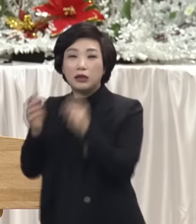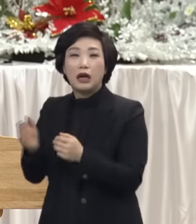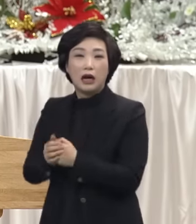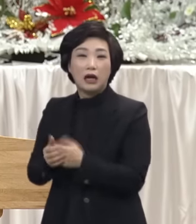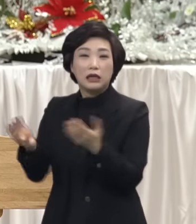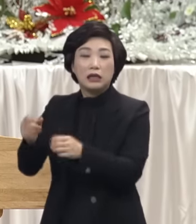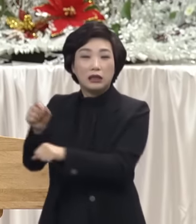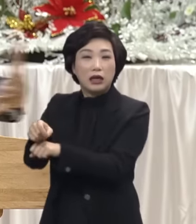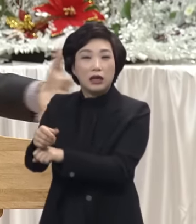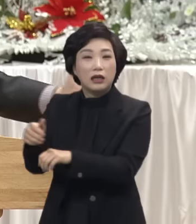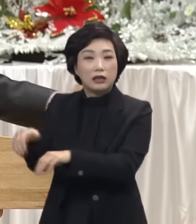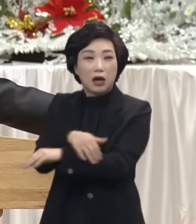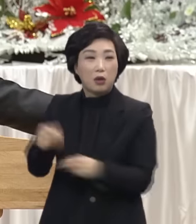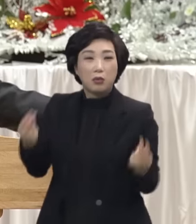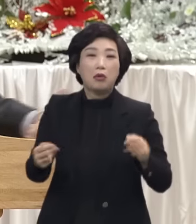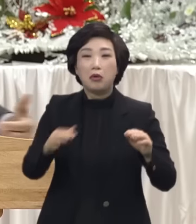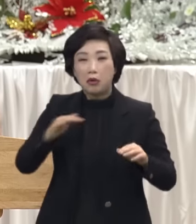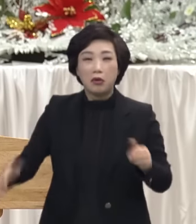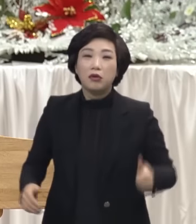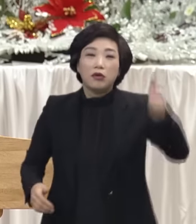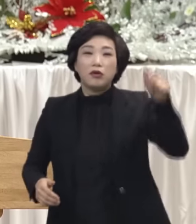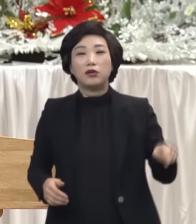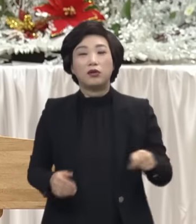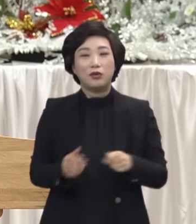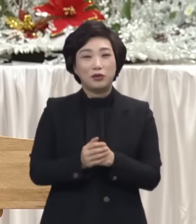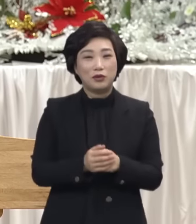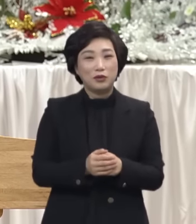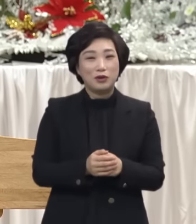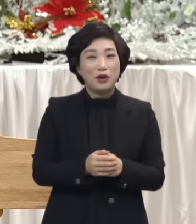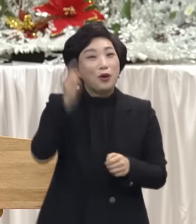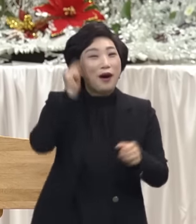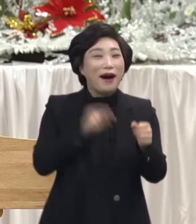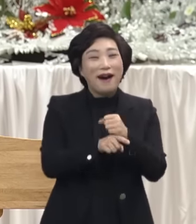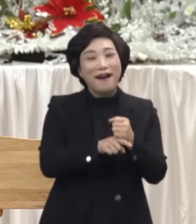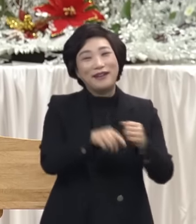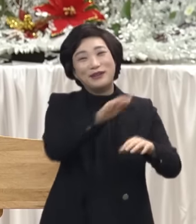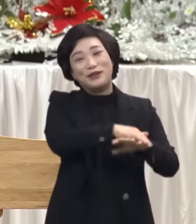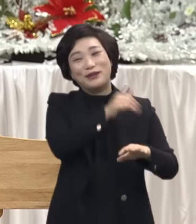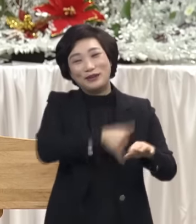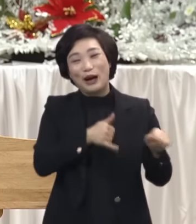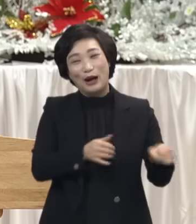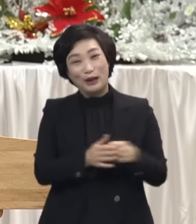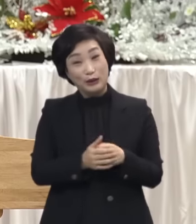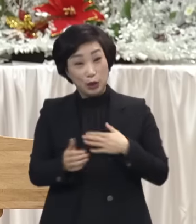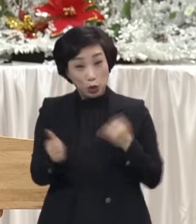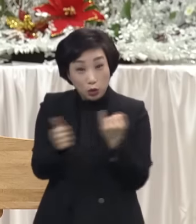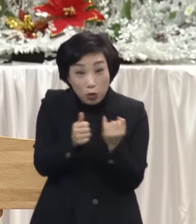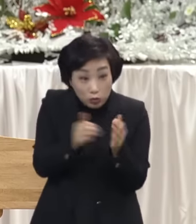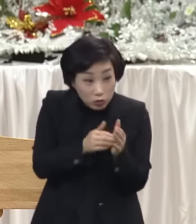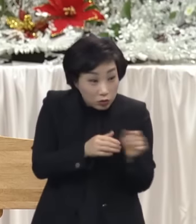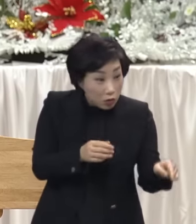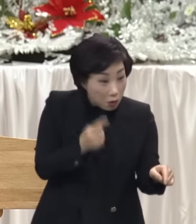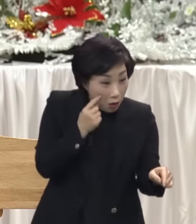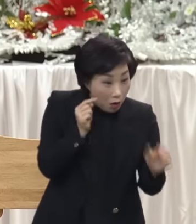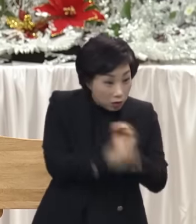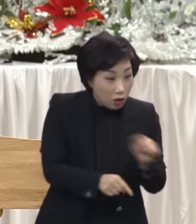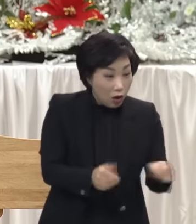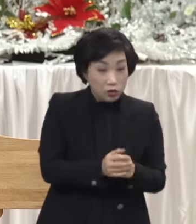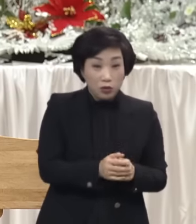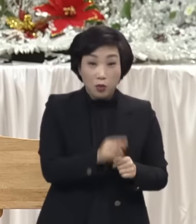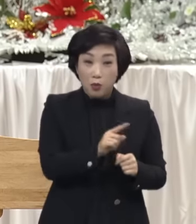보니까. 광 영농을 하는데 보니까. 보세요. 제가 결혼하고 바로니까 그때 그런 그 원예 영농하는